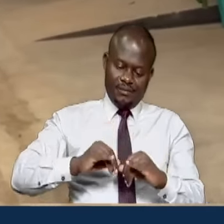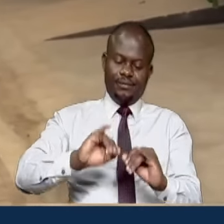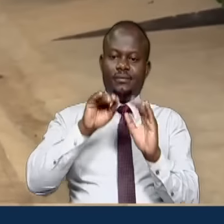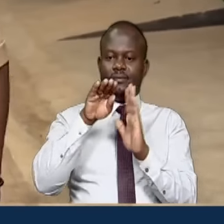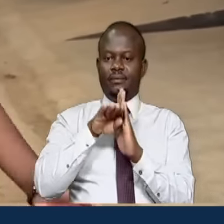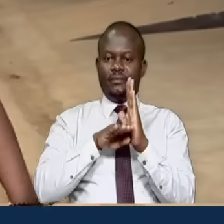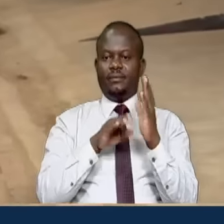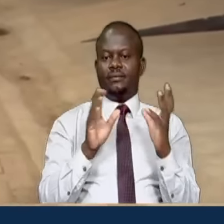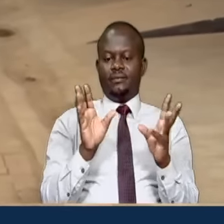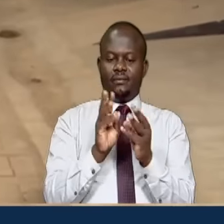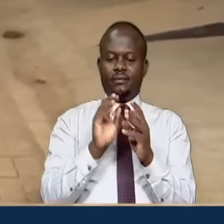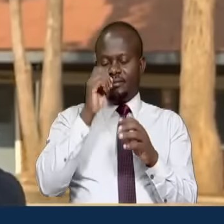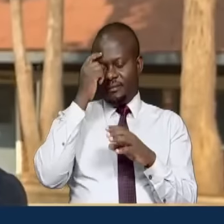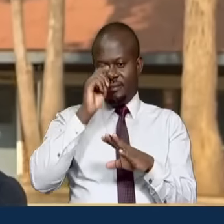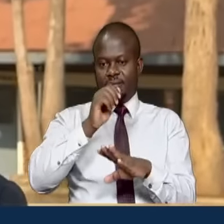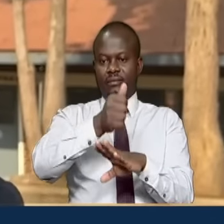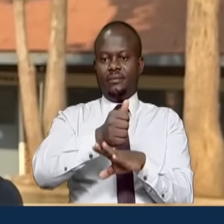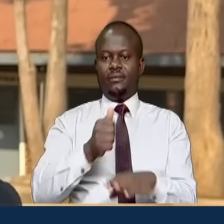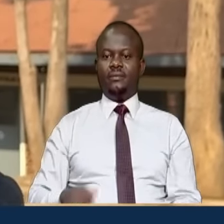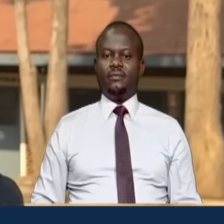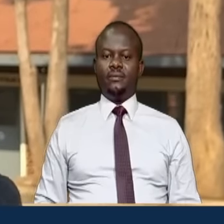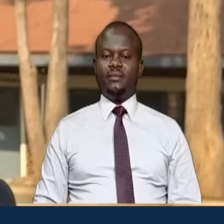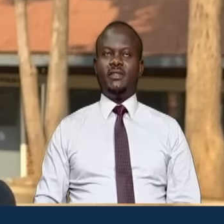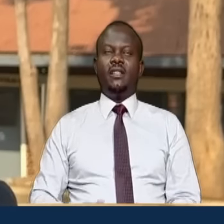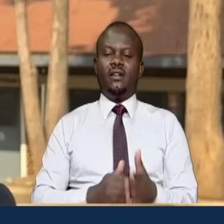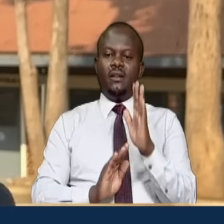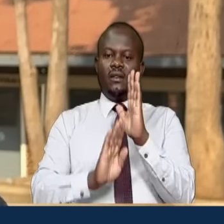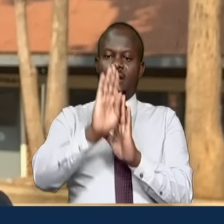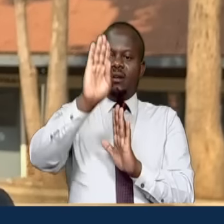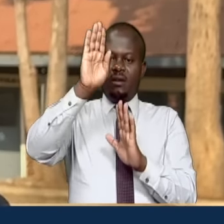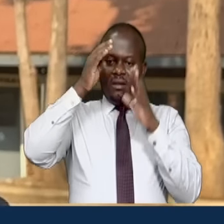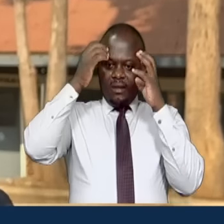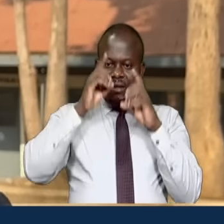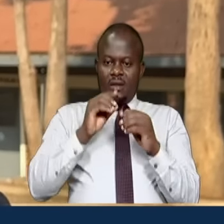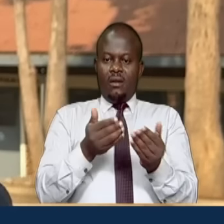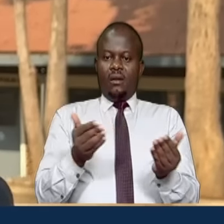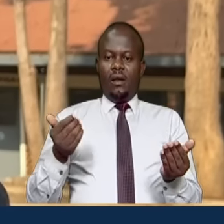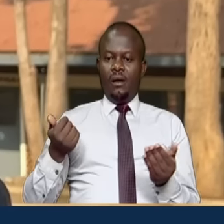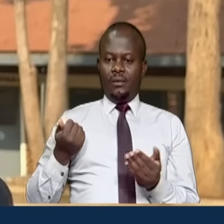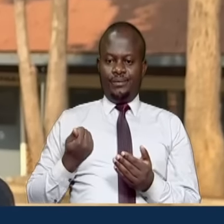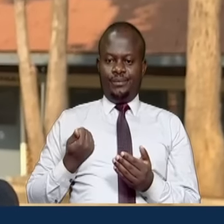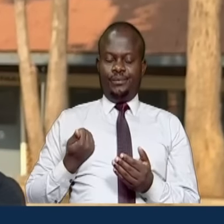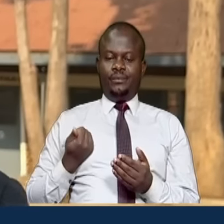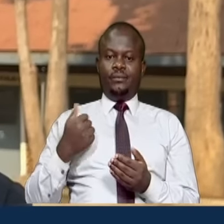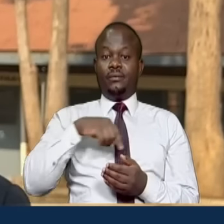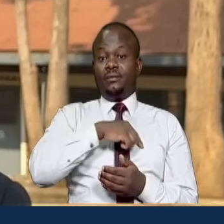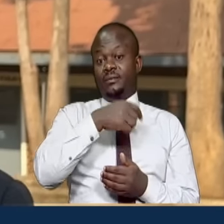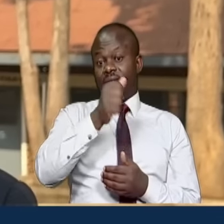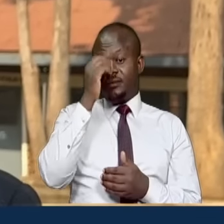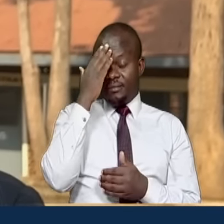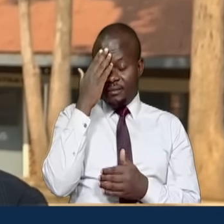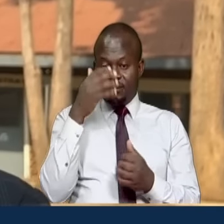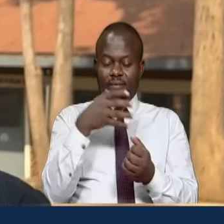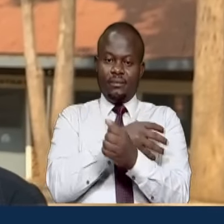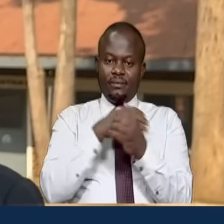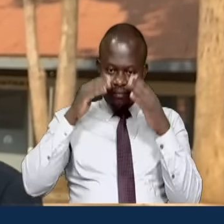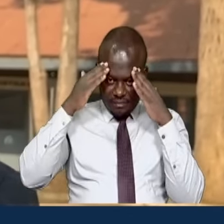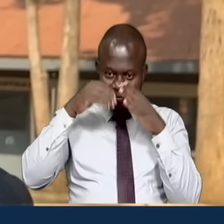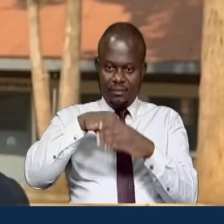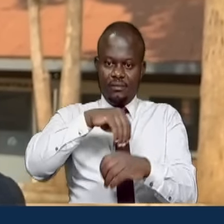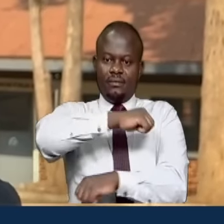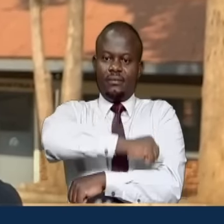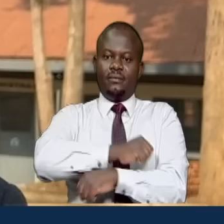gahunda zikomatanyije leta yashyizeho no guteza imbere uburezi bw'umwana w'umukobwa. Murabizi imbaraga zagiye zishyirwa mu mashuri, ari amashuri